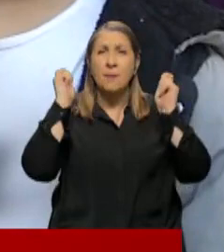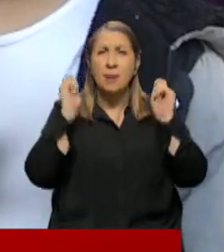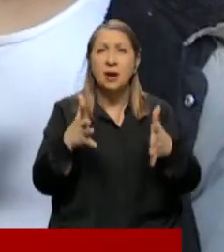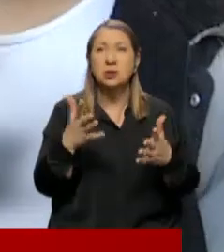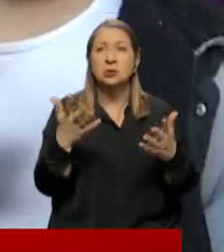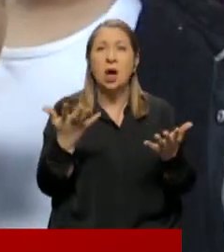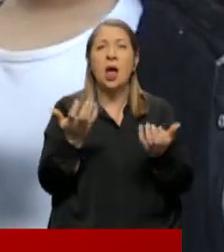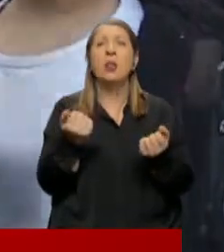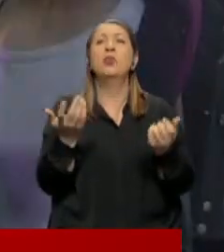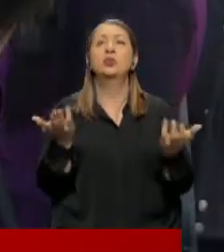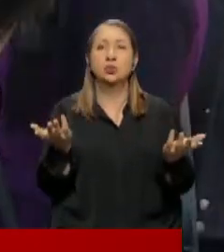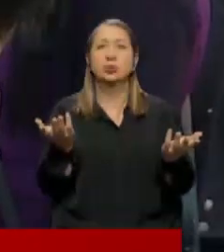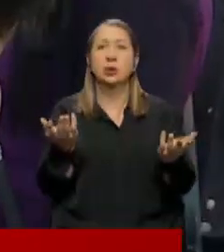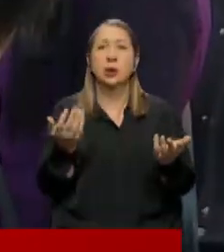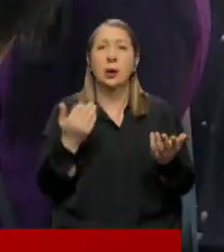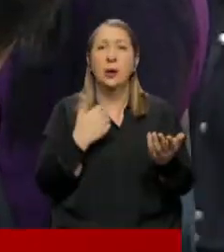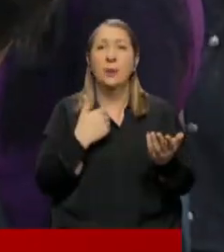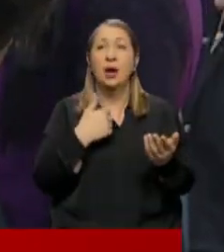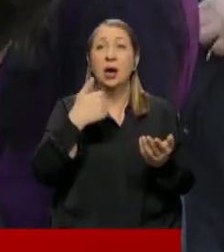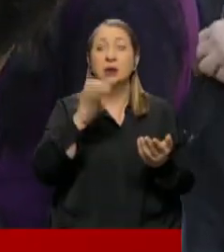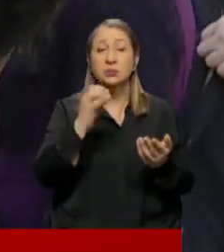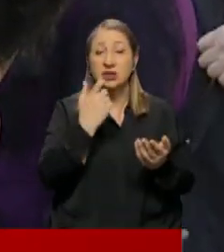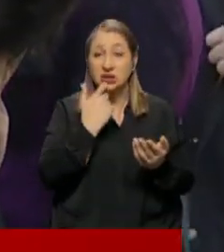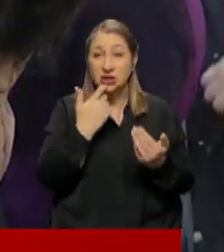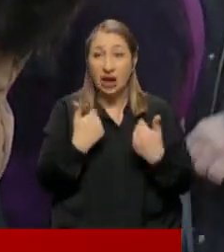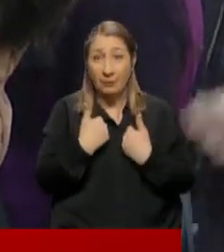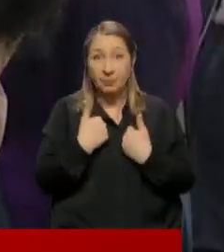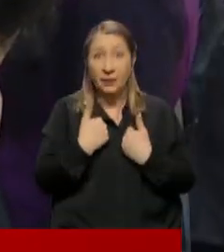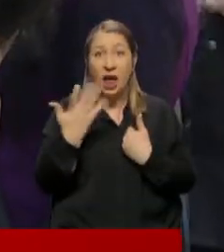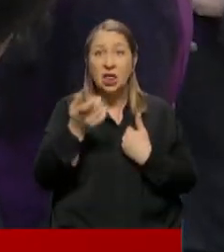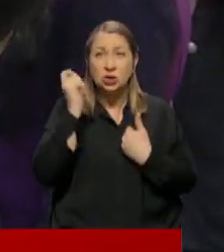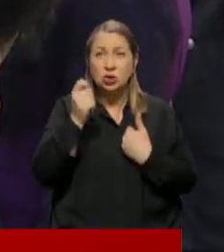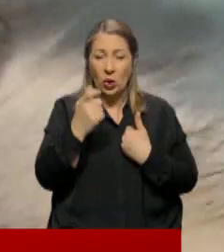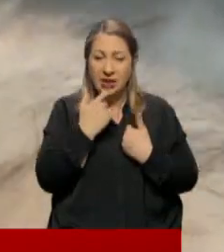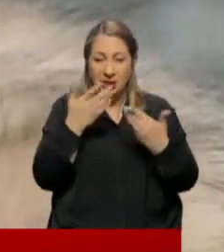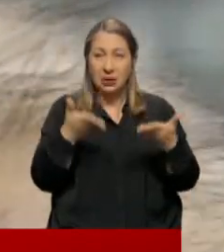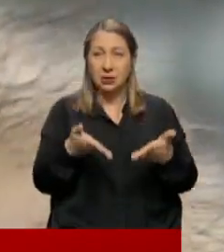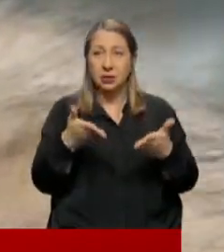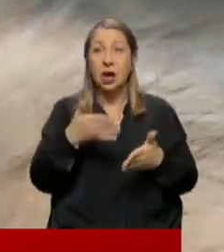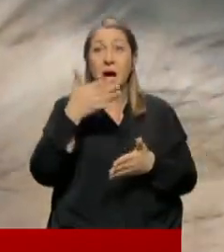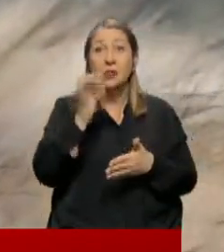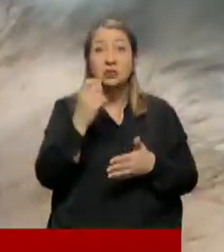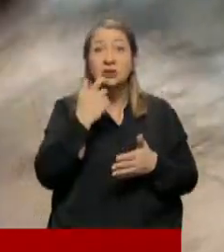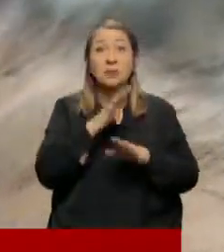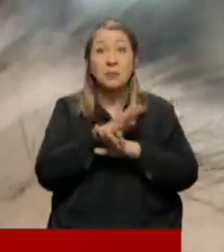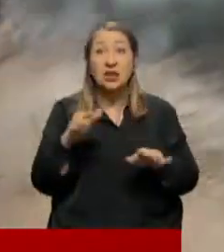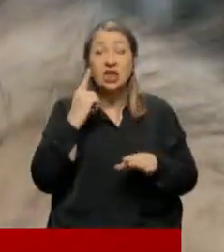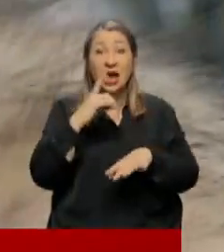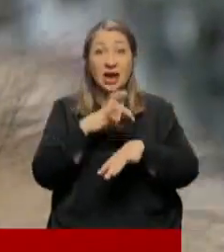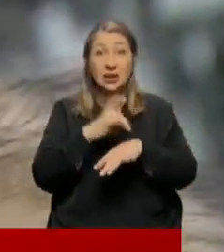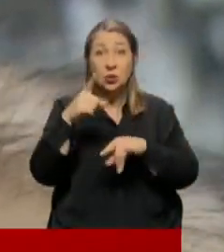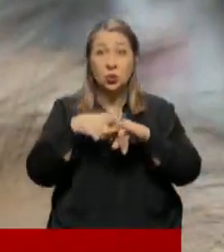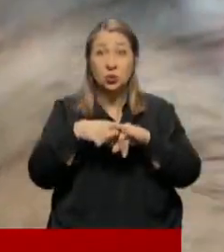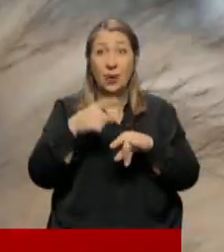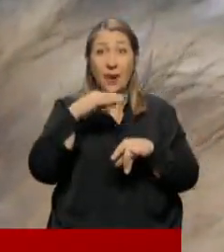uçmuş zaten almıyoruz da ben 60 küsür yaşındayım en zor yıl 60 yaşında deviren Şeker